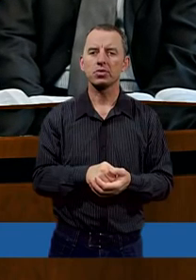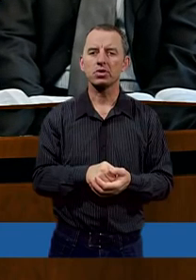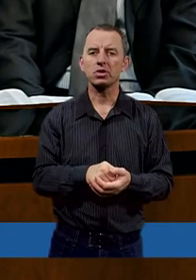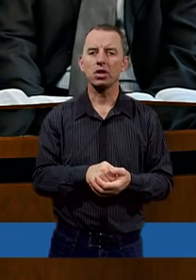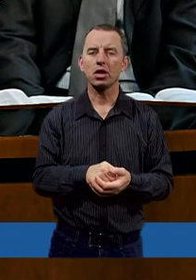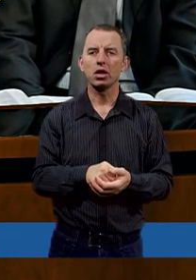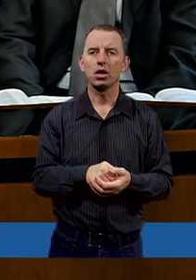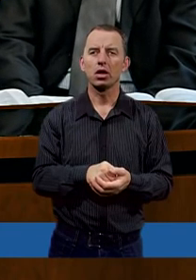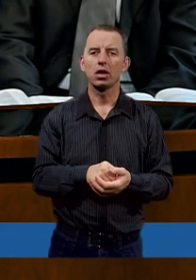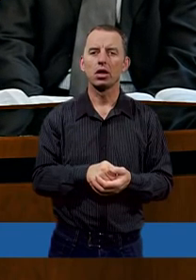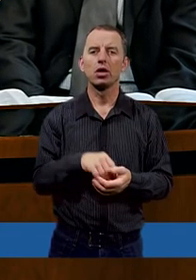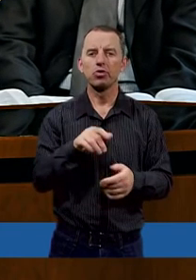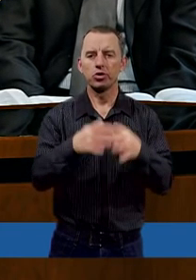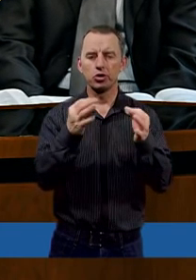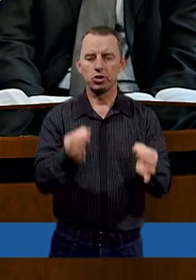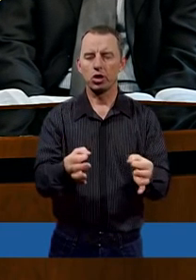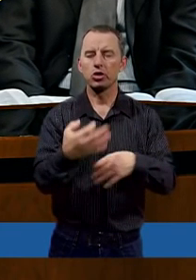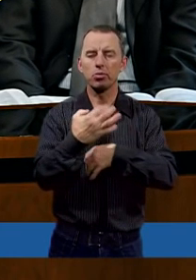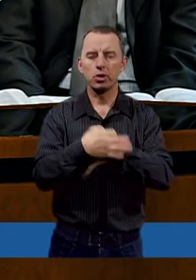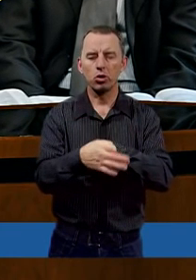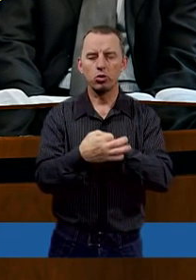W wcześniejszym studium